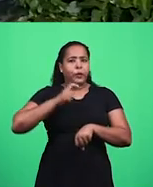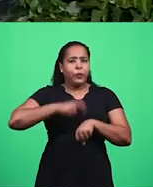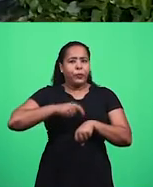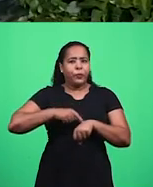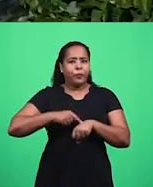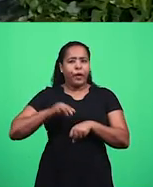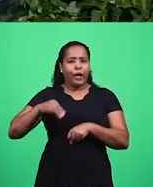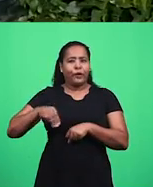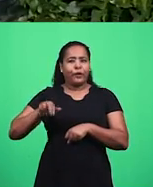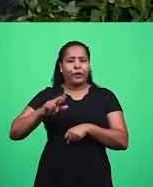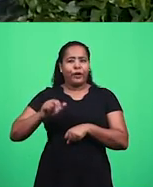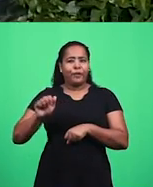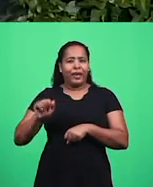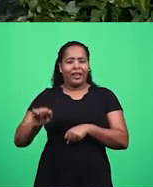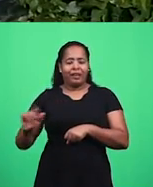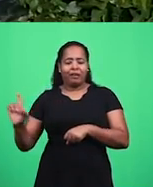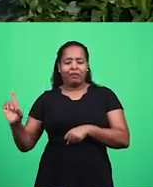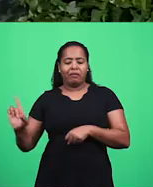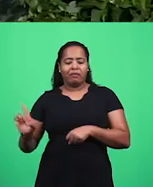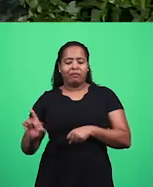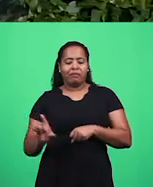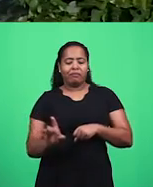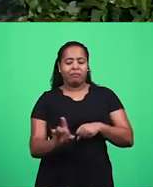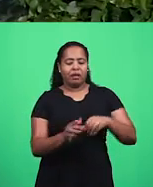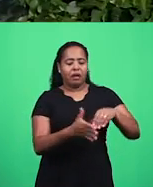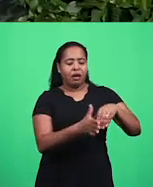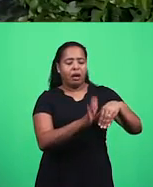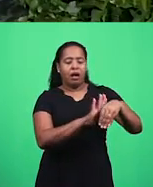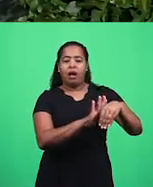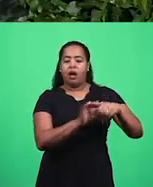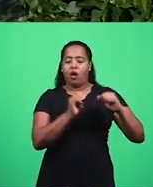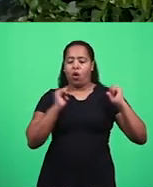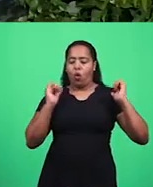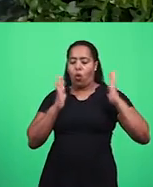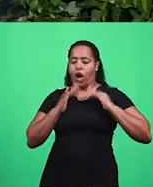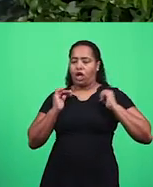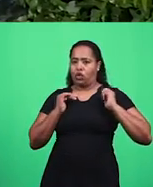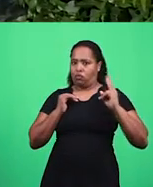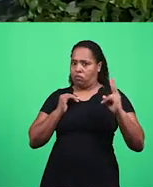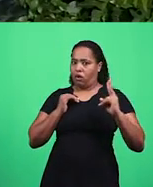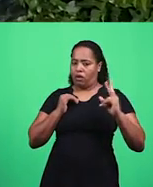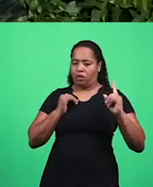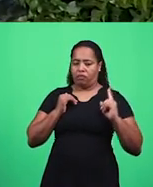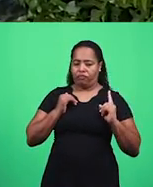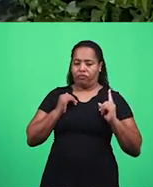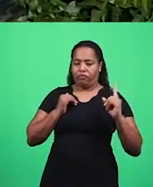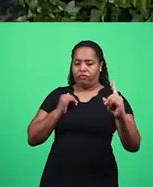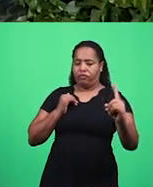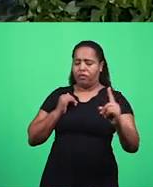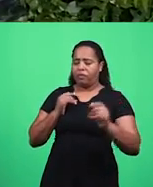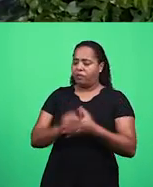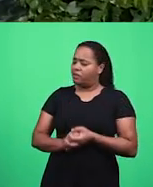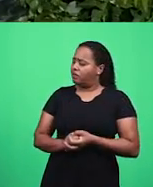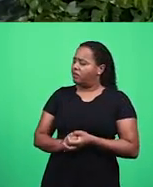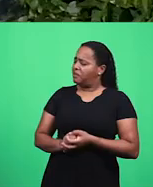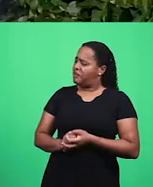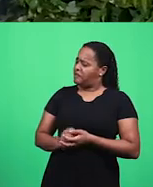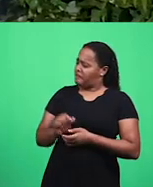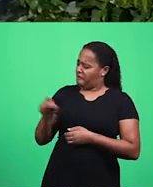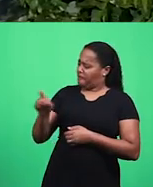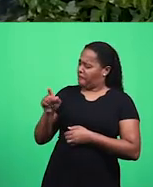возлюбленные. Когда она подходит к гробу, два ангела появились и говорят